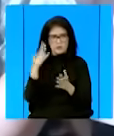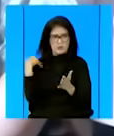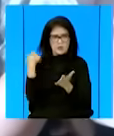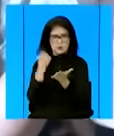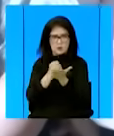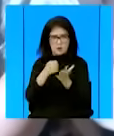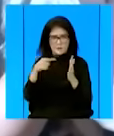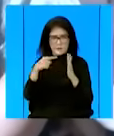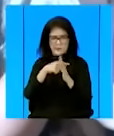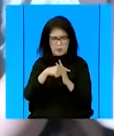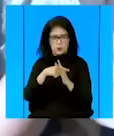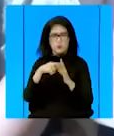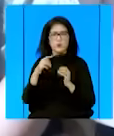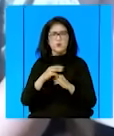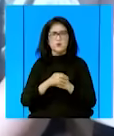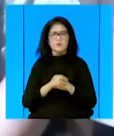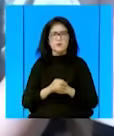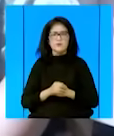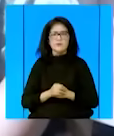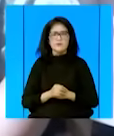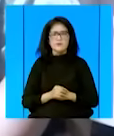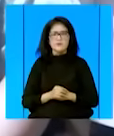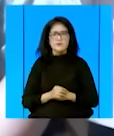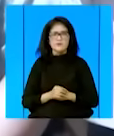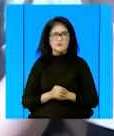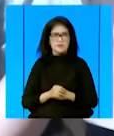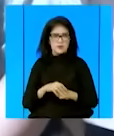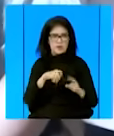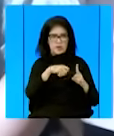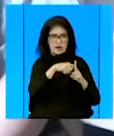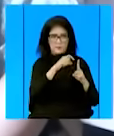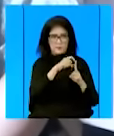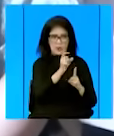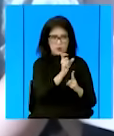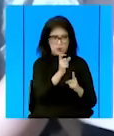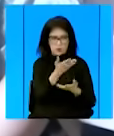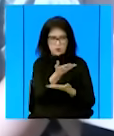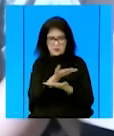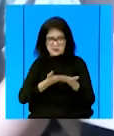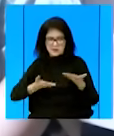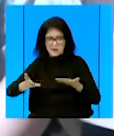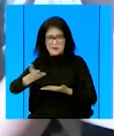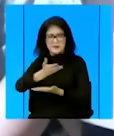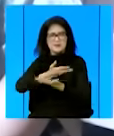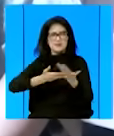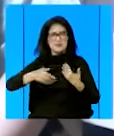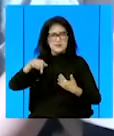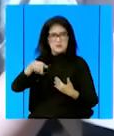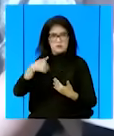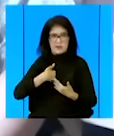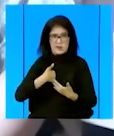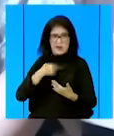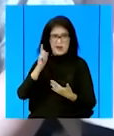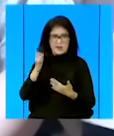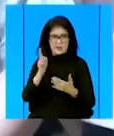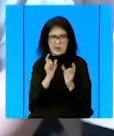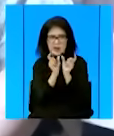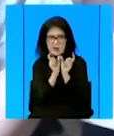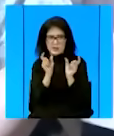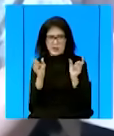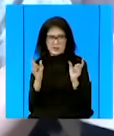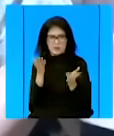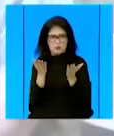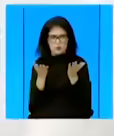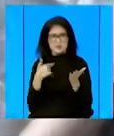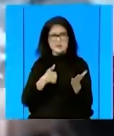Pada teman-teman jurnalis yang selama ini berinteraksi, berhubungan dengan saya, sekiranya ada kata-kata atau tindakan saya yang kurang